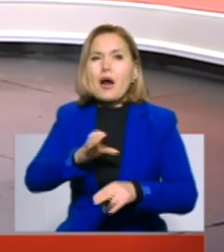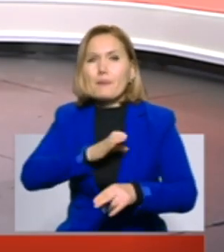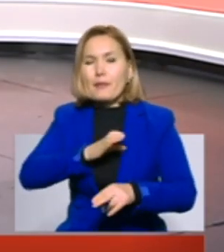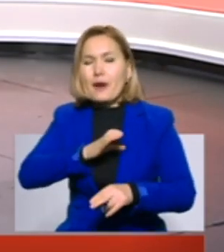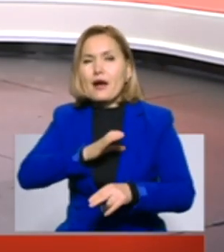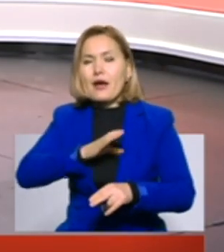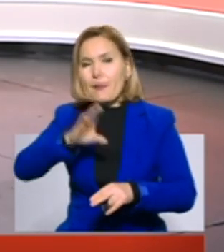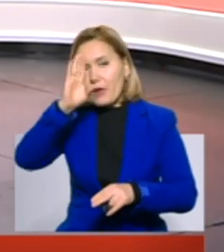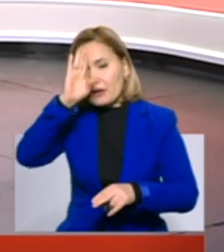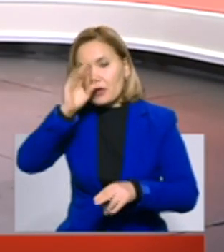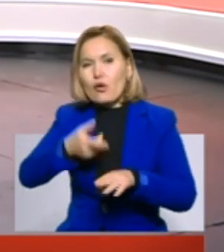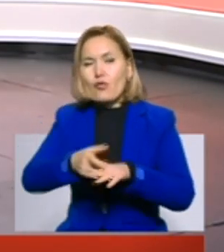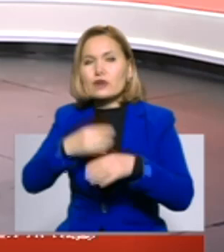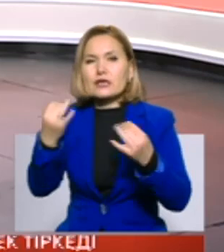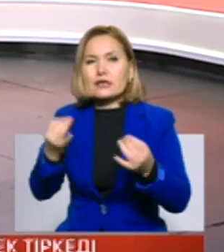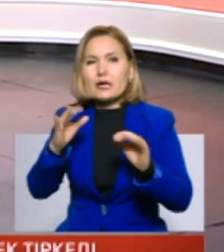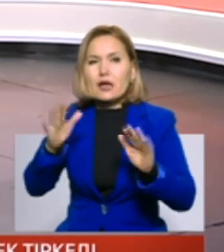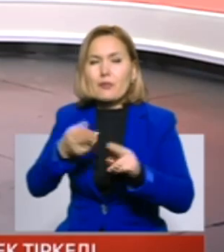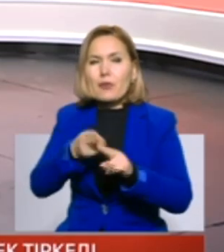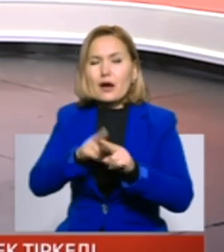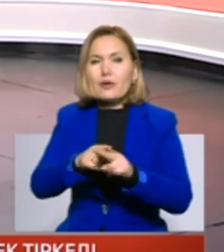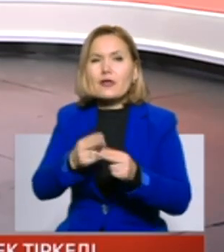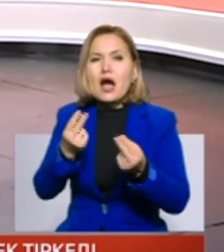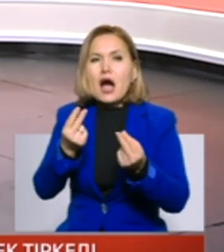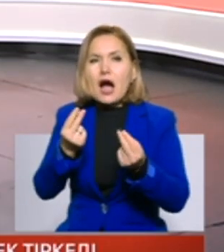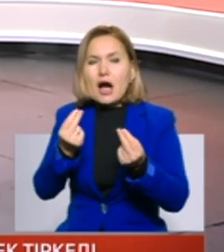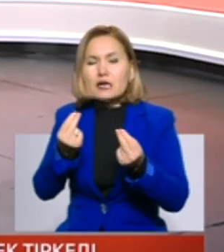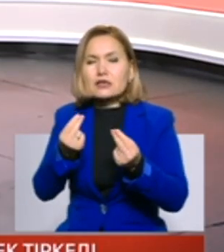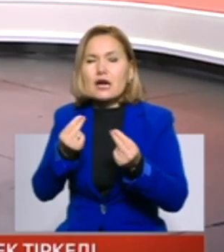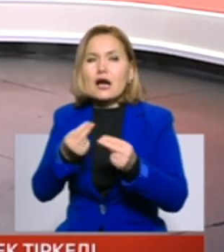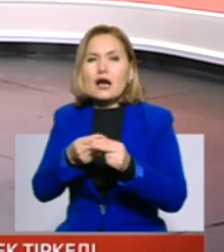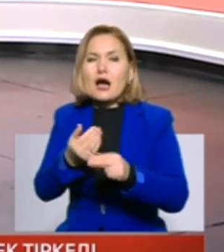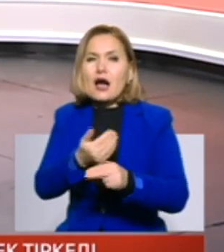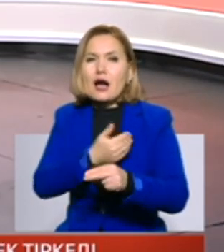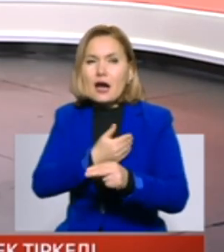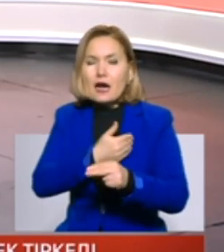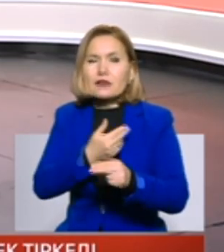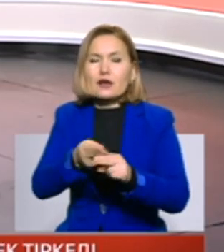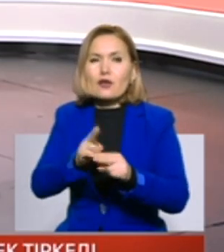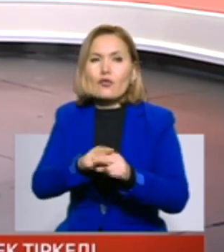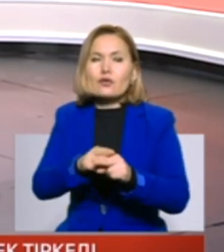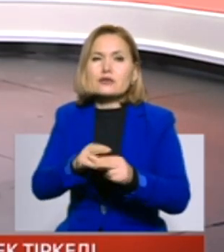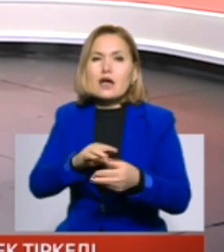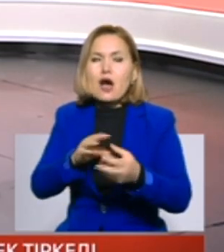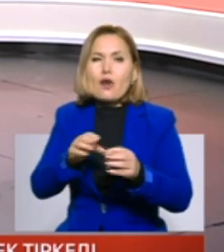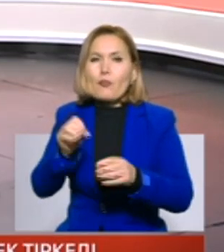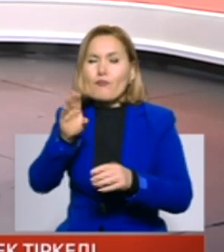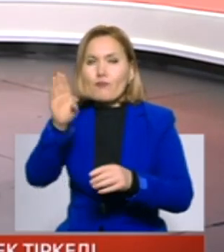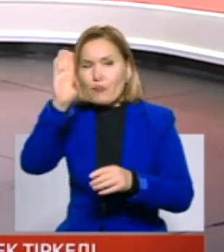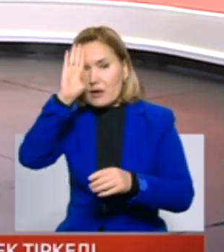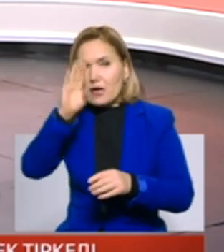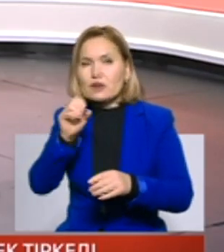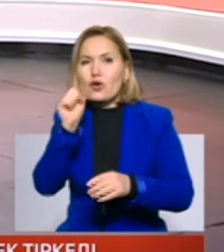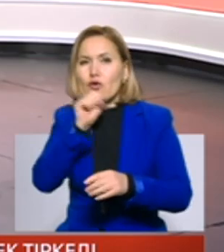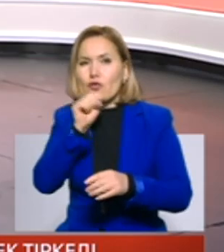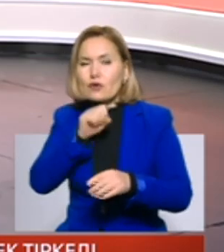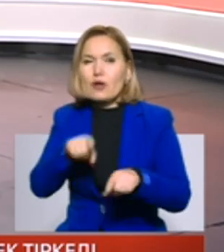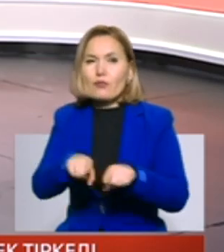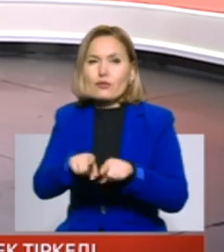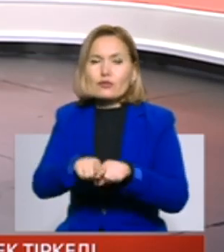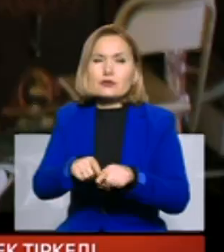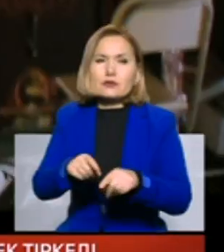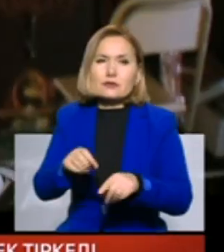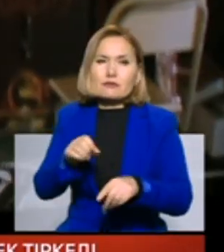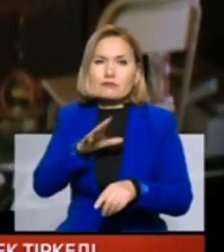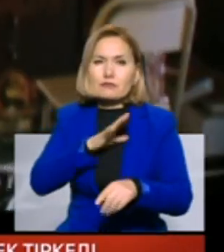шытырман оқиғалар баяндалады. Ақшаға қызыққан қарақшылар баланы ұрлайды. Фильмдегі ең қызықты оқиғалар осы кезден бастау алады.